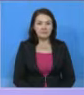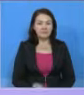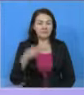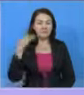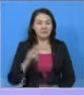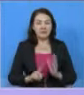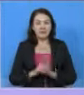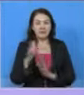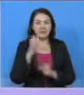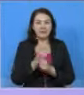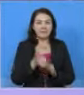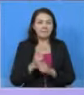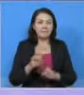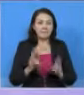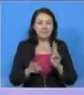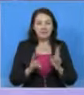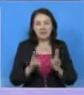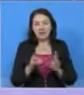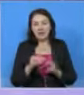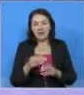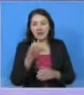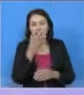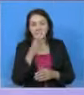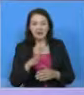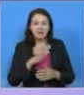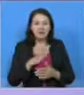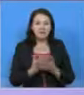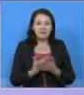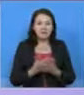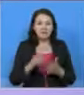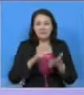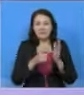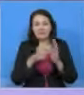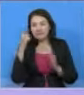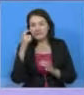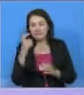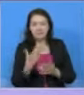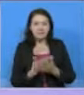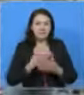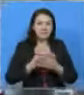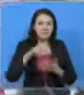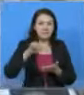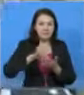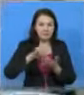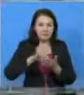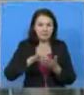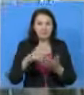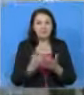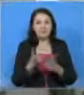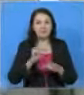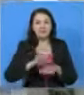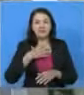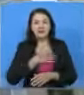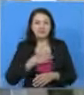В Актобе стартовала работа по подготовке к отопительному сезону. При этом владельцы квартир должны принять в ней активное участие. Очень